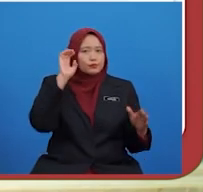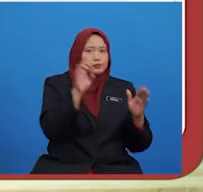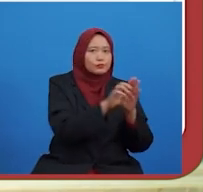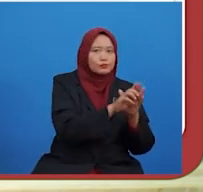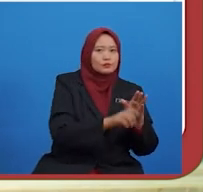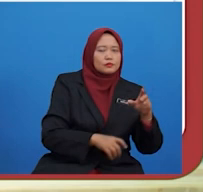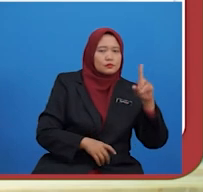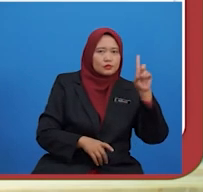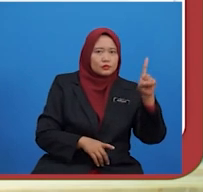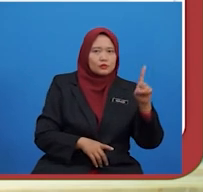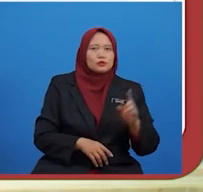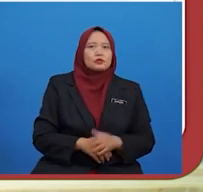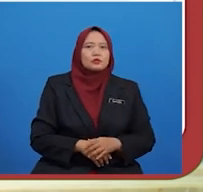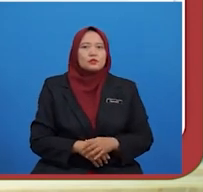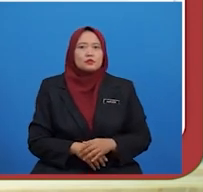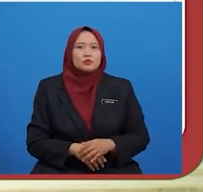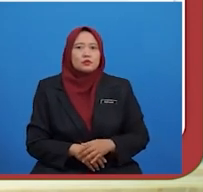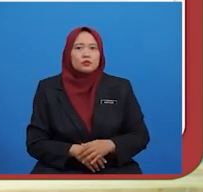dengan